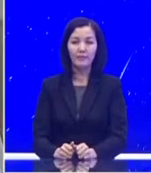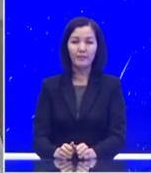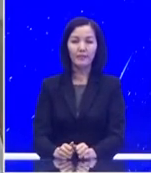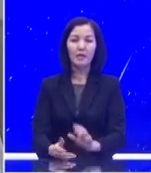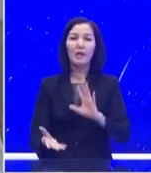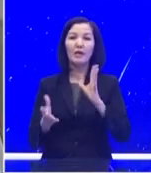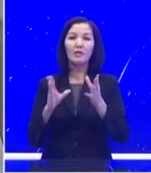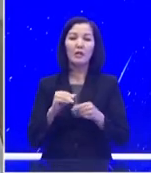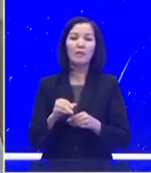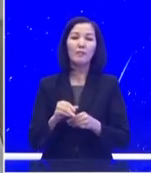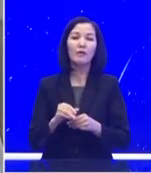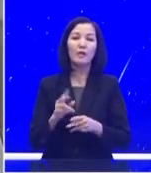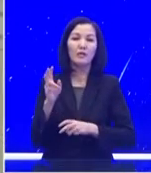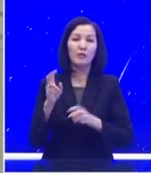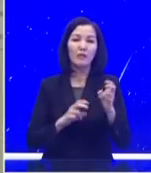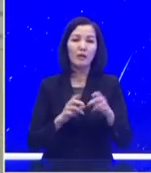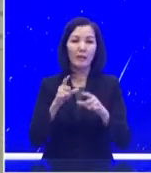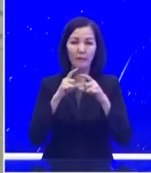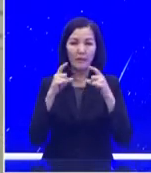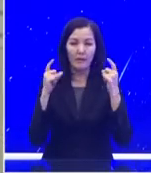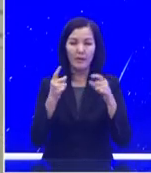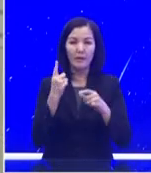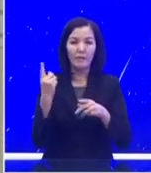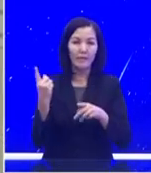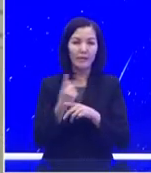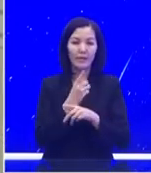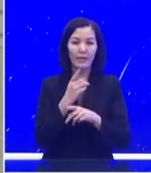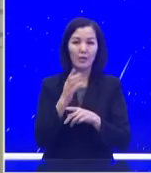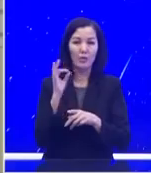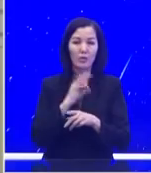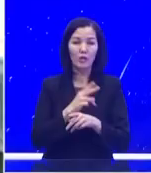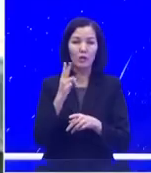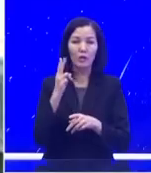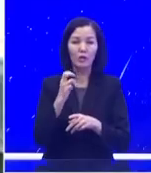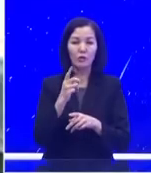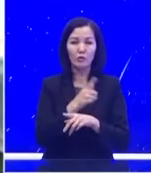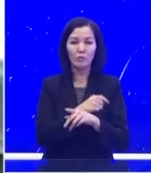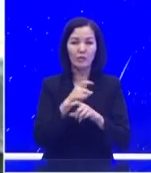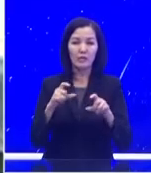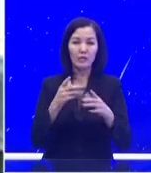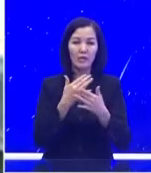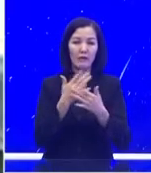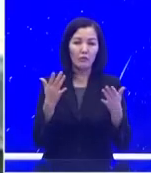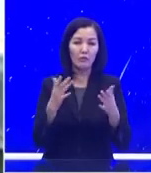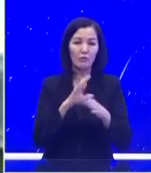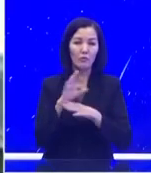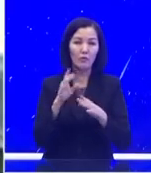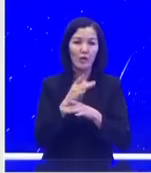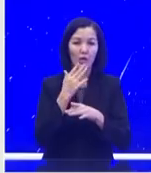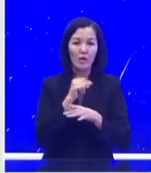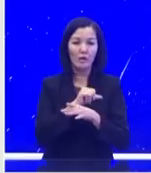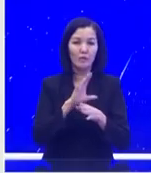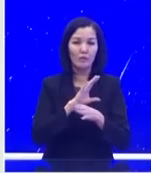Жалпы Дольче Фарм зауытында бетпердеден басқа бір рет қана қолданатын 200-ден аса медициналық өнім шығарылады. Олар әзірге экспорттың